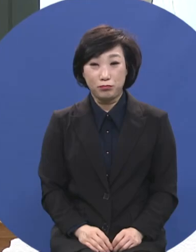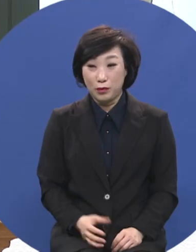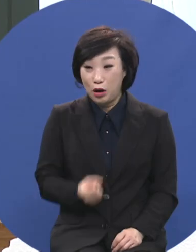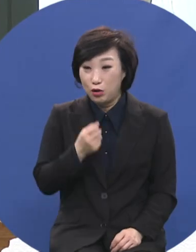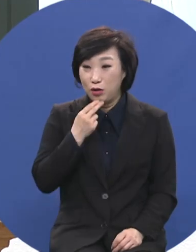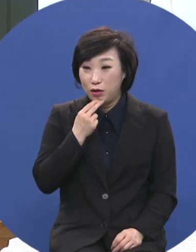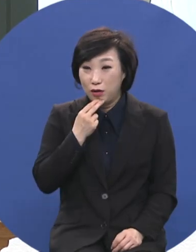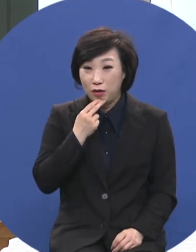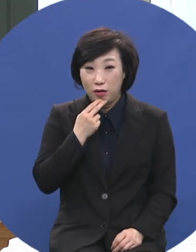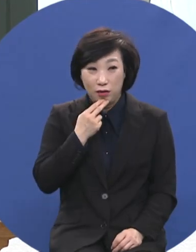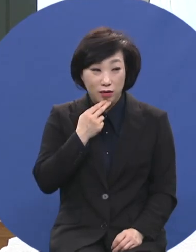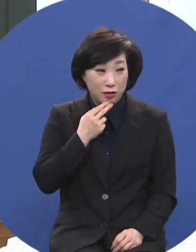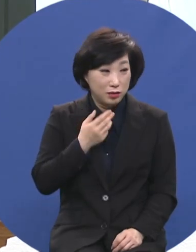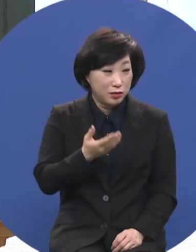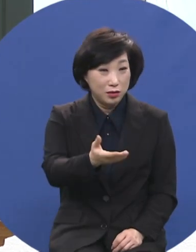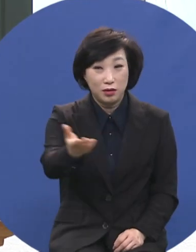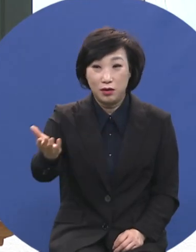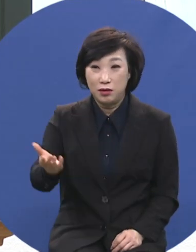없다면 우리